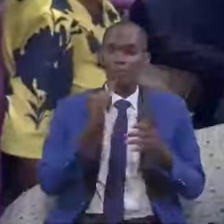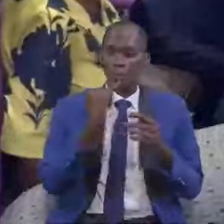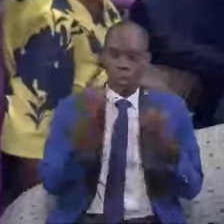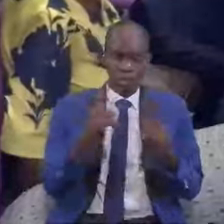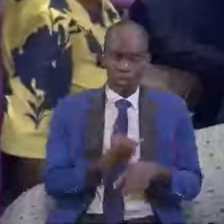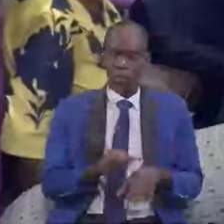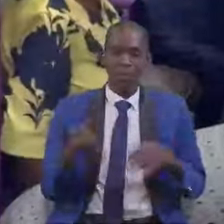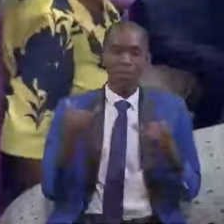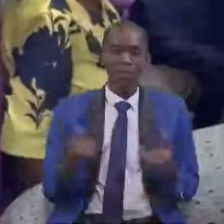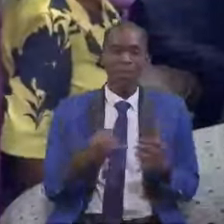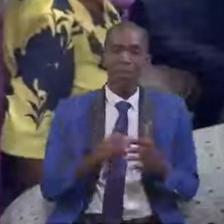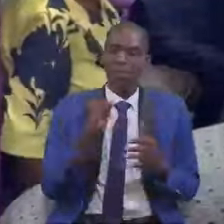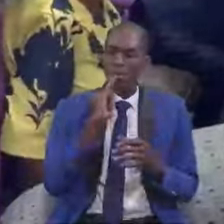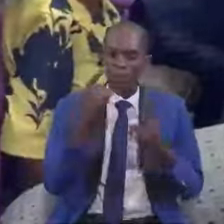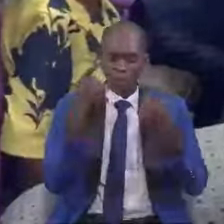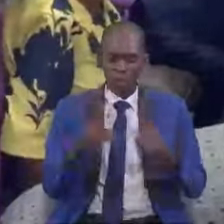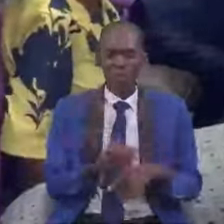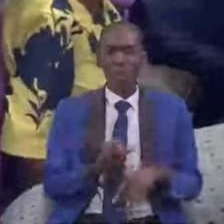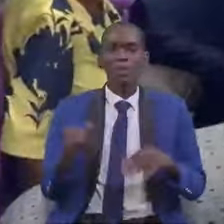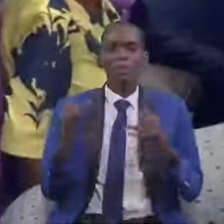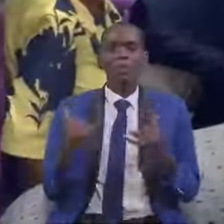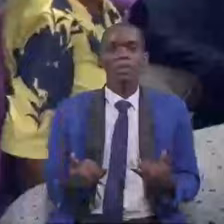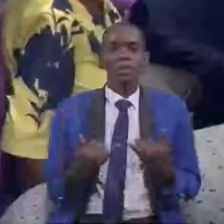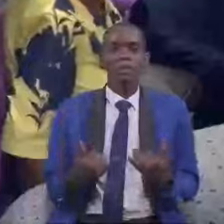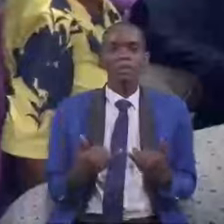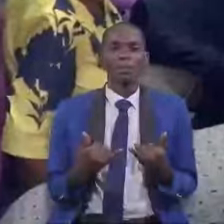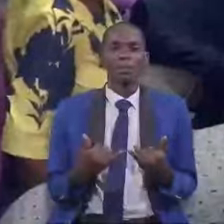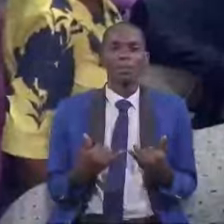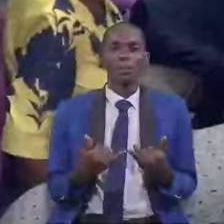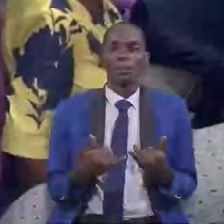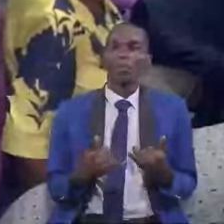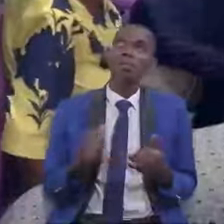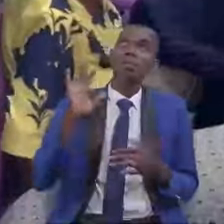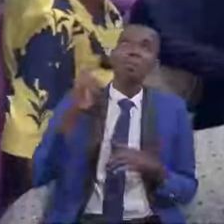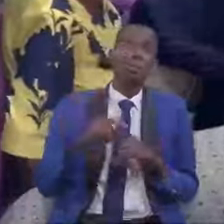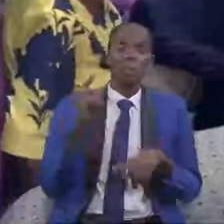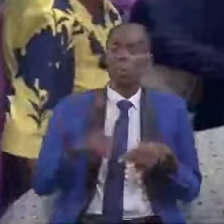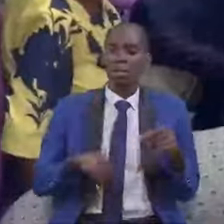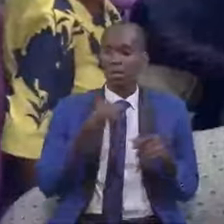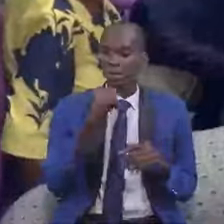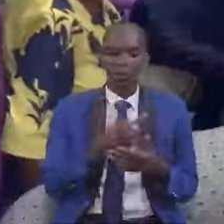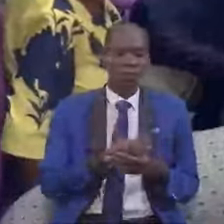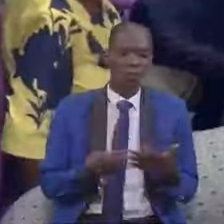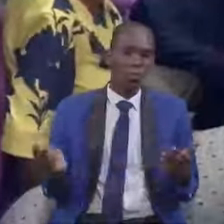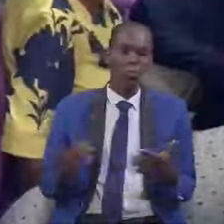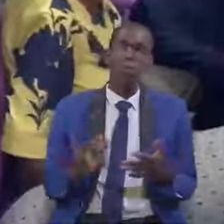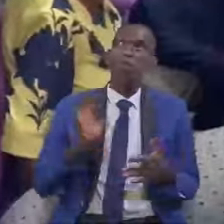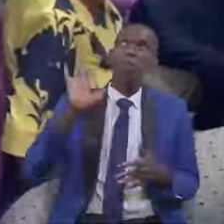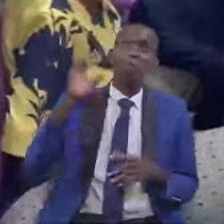passe maintenant. Dieu ne peut pas faillir. Sa parole ne peut jamais faillir.